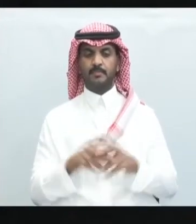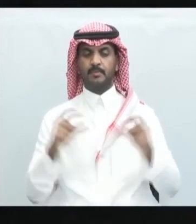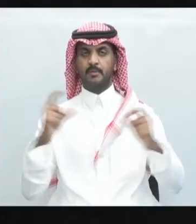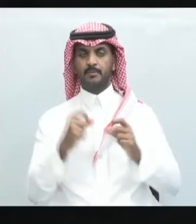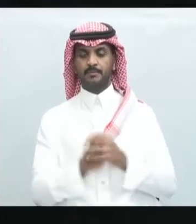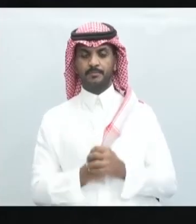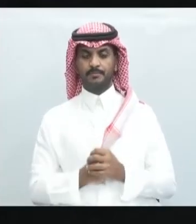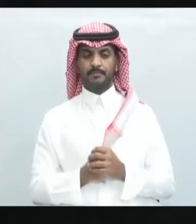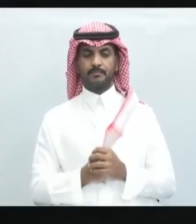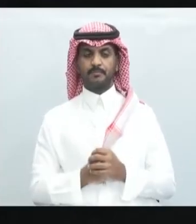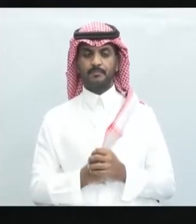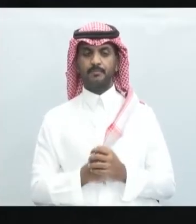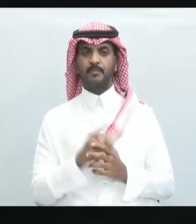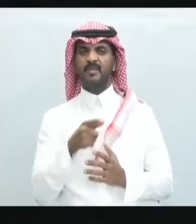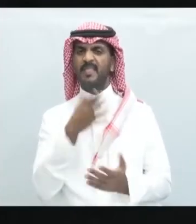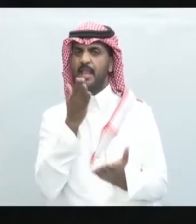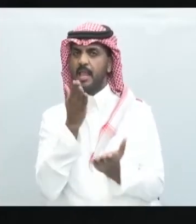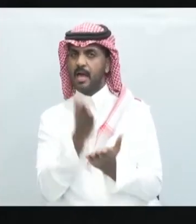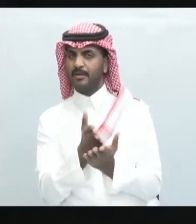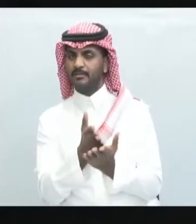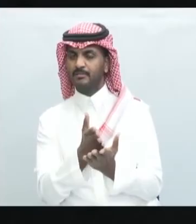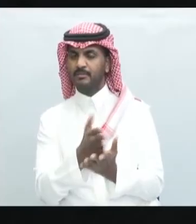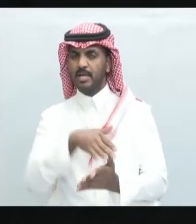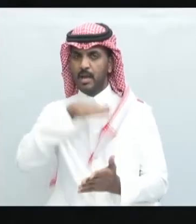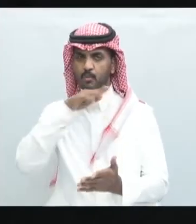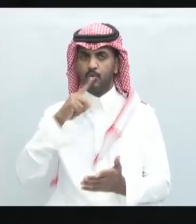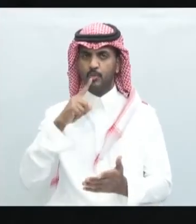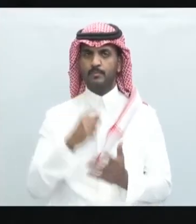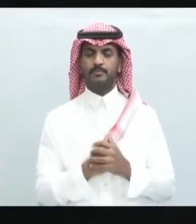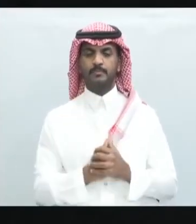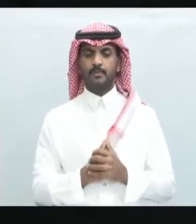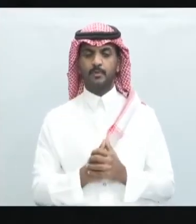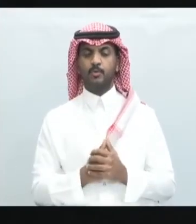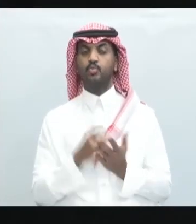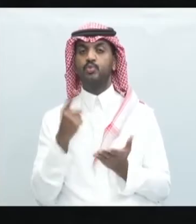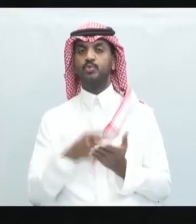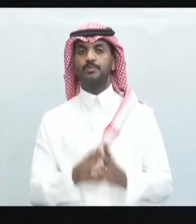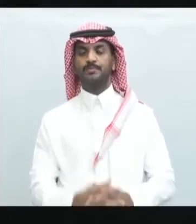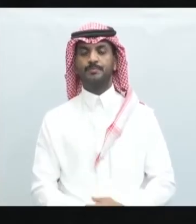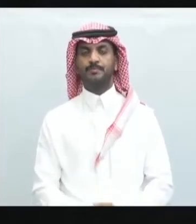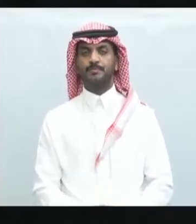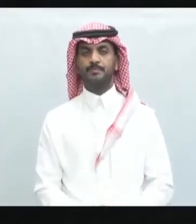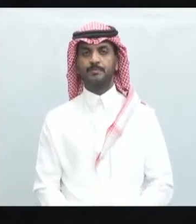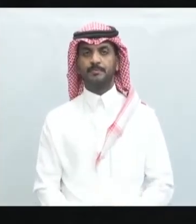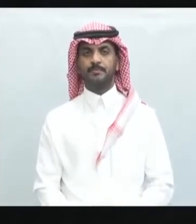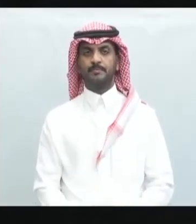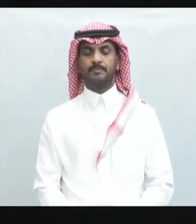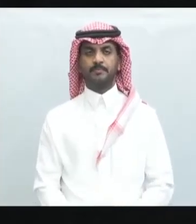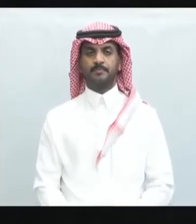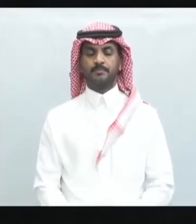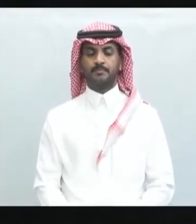على هذا الحق وقد اكد الله عز وجل على وجوب هذا الحق على الانسان المسلم